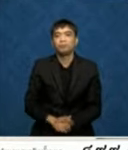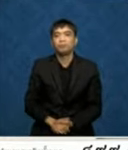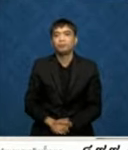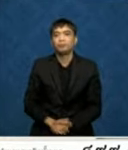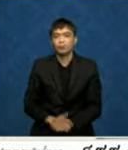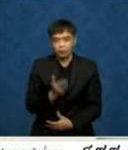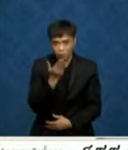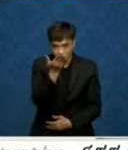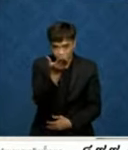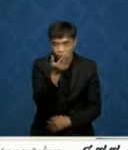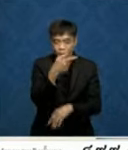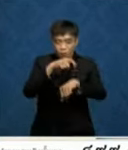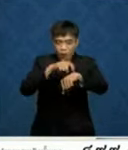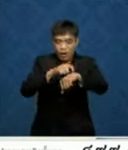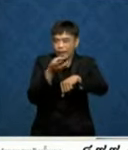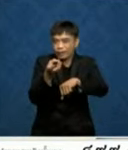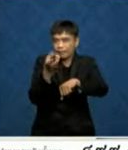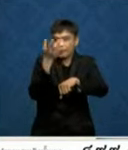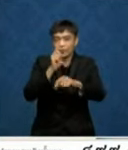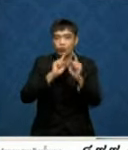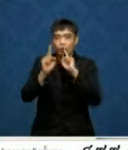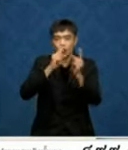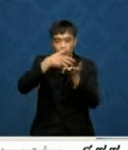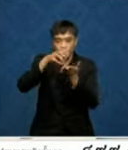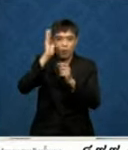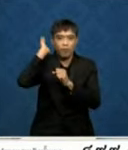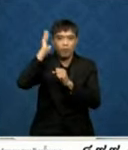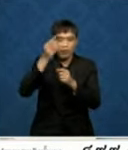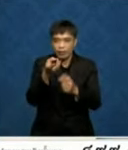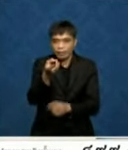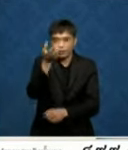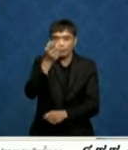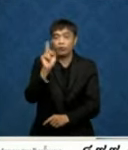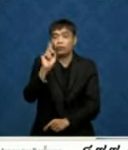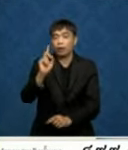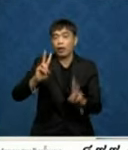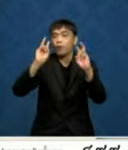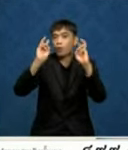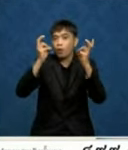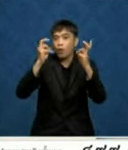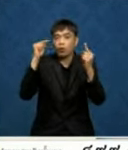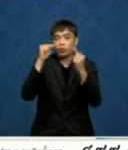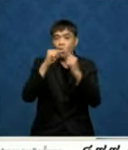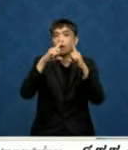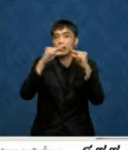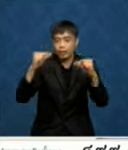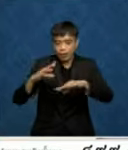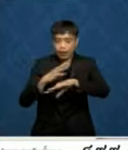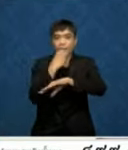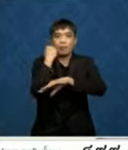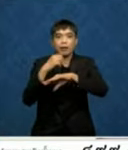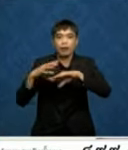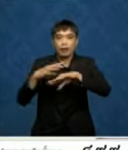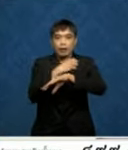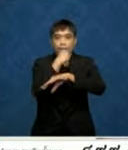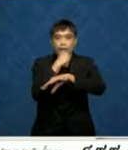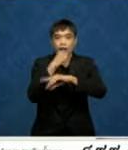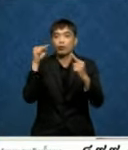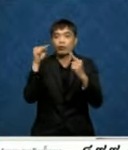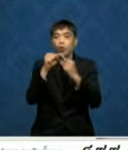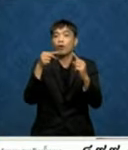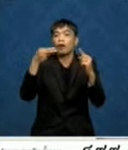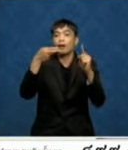กวนเวลาที่ประชุมอีกเล็กน้อยนะครับผมอยากจะพูดถึงประเด็นการเมืองที่เกี่ยวข้องกับโครงการ Digital Wallet